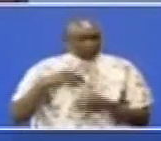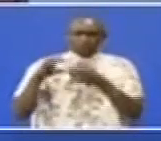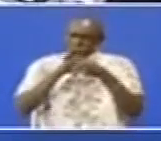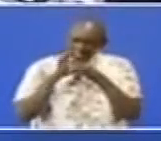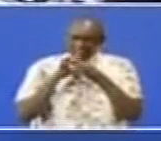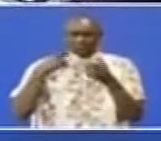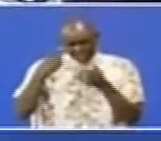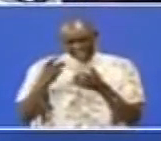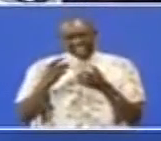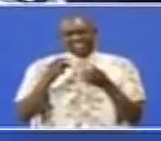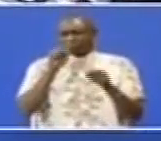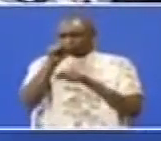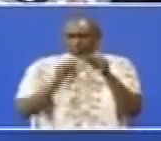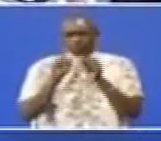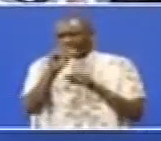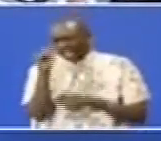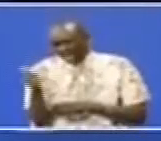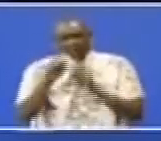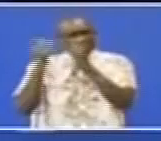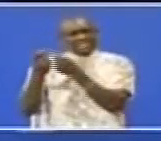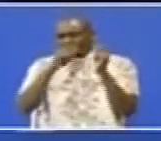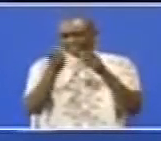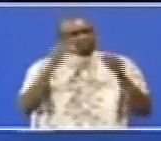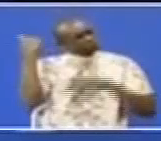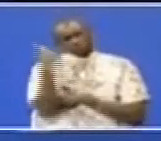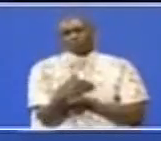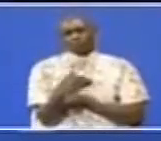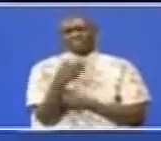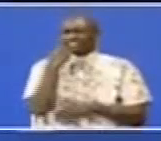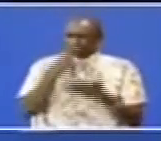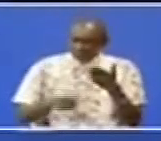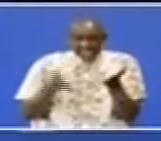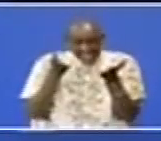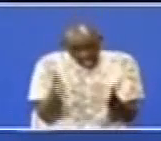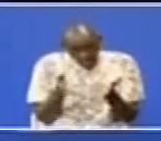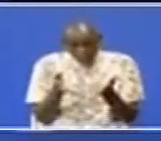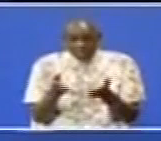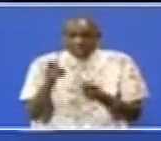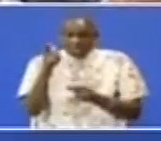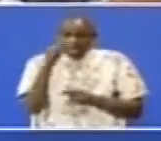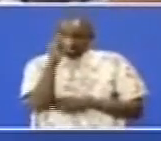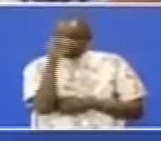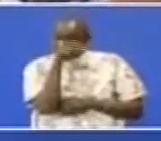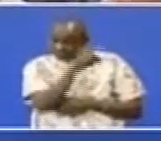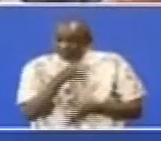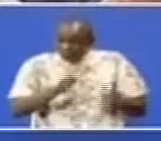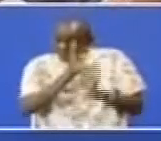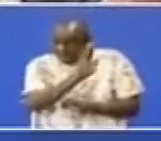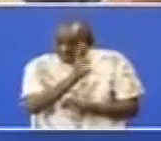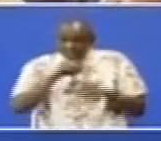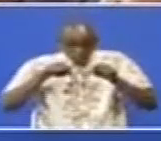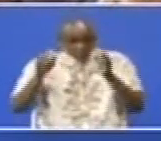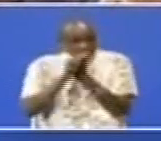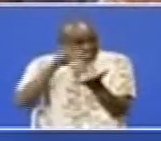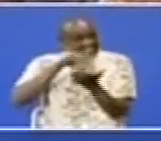kuondoa tofauti au kukanganywa kwa misingi ya kikabila. Sasa kilichoko hapa ni iwapo upande wa mashtaka utakuwa na mbinu nyingine za kuendeleza